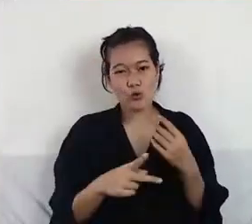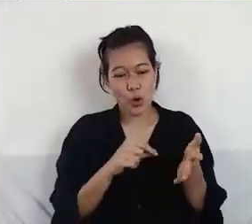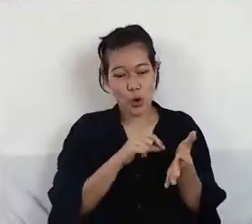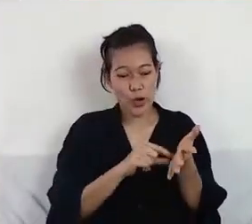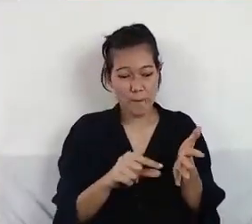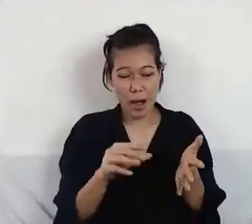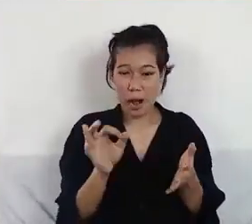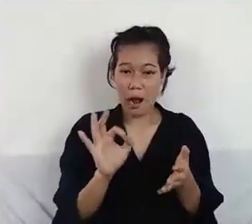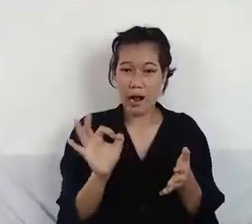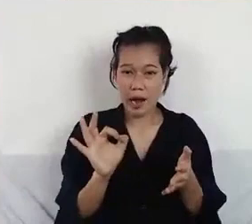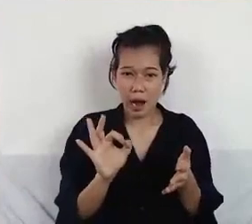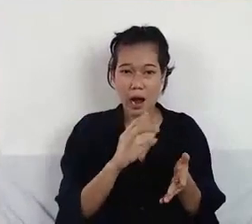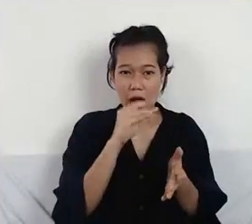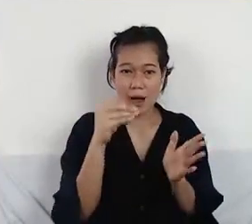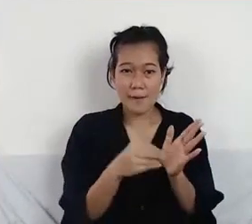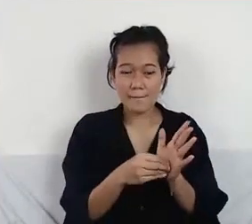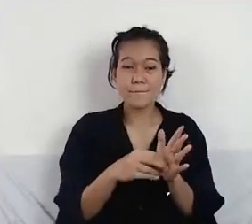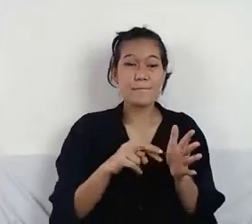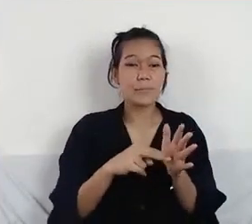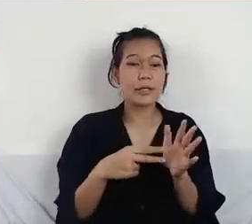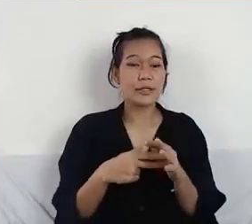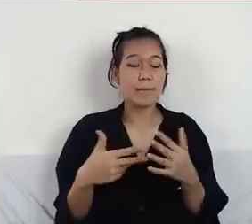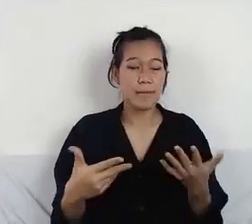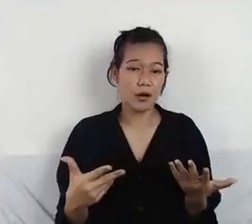dalam daftar, kemungkinannya kita adalah